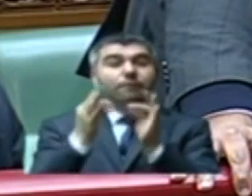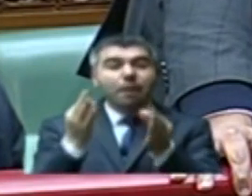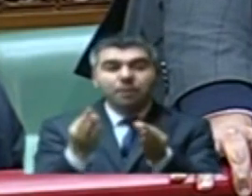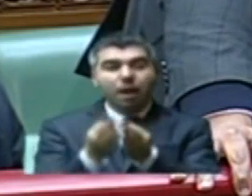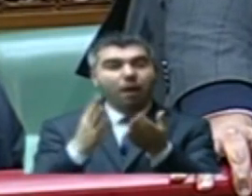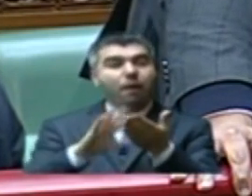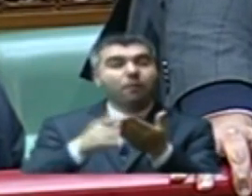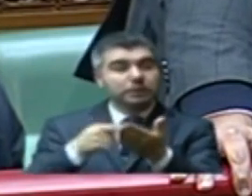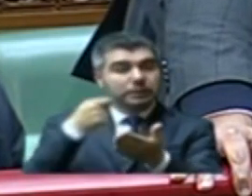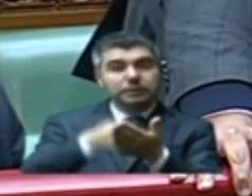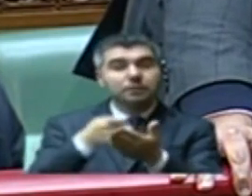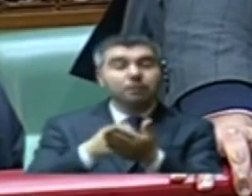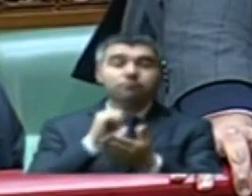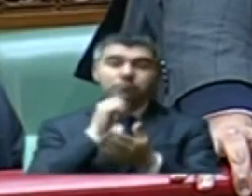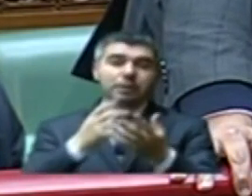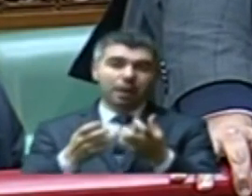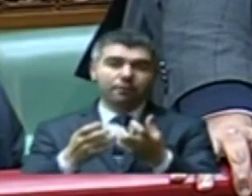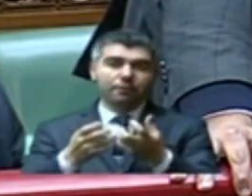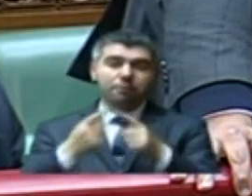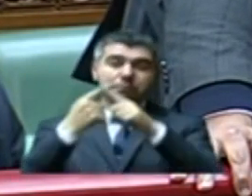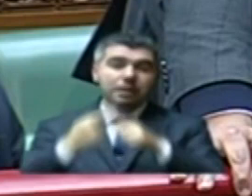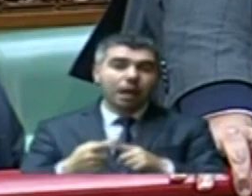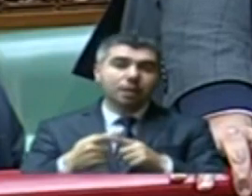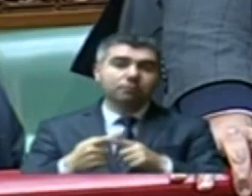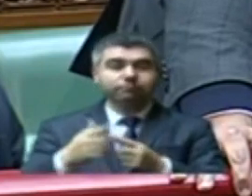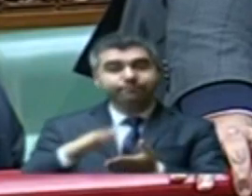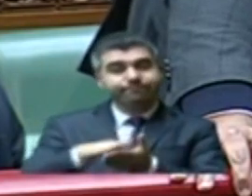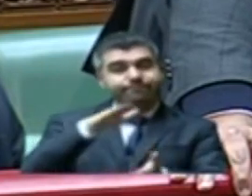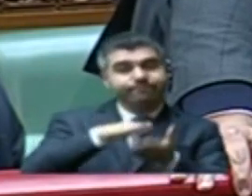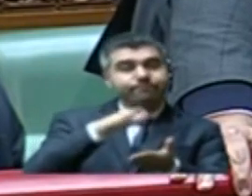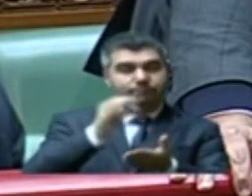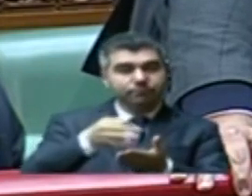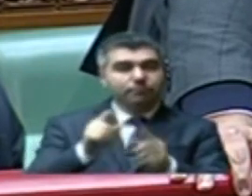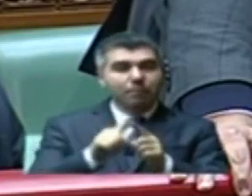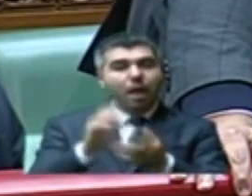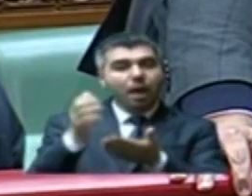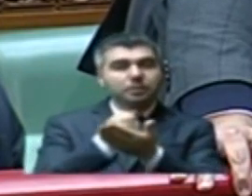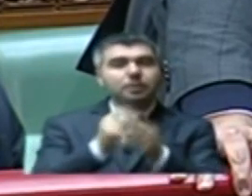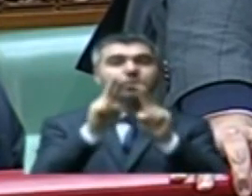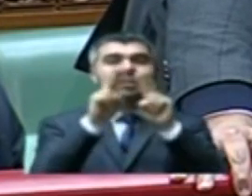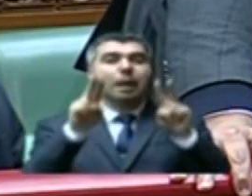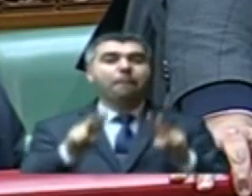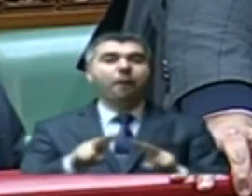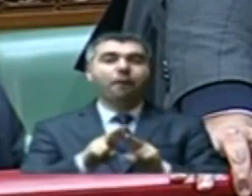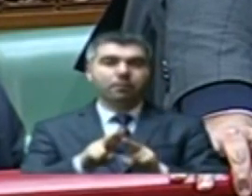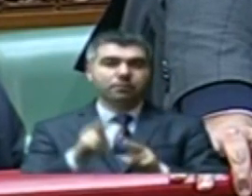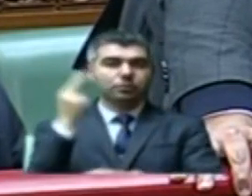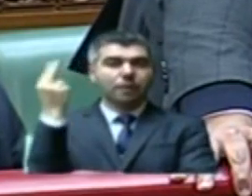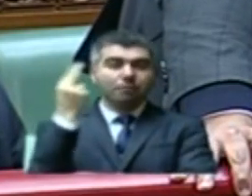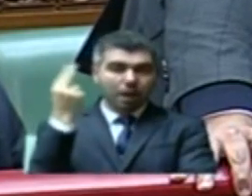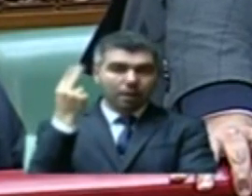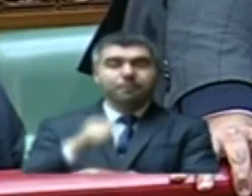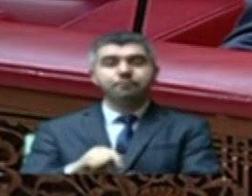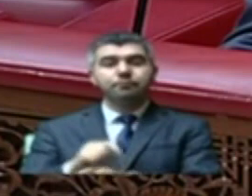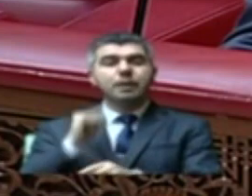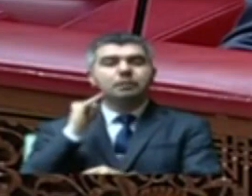الاسريه. فاش هاد الناس تخرجوا وخدموا وجدوا هاد الشواهد ديالهم العليا اننا احنا في